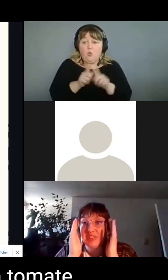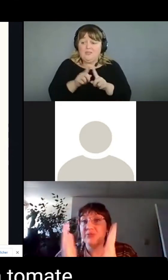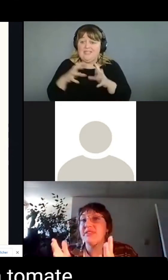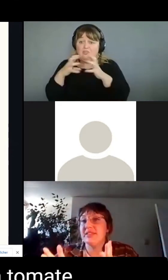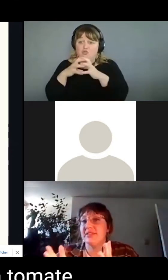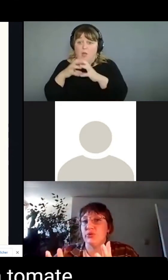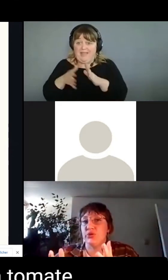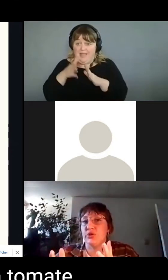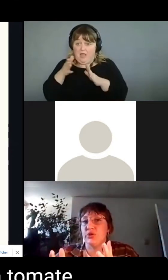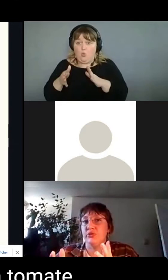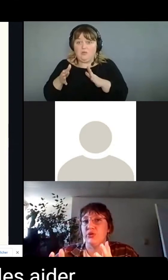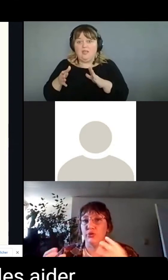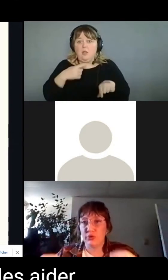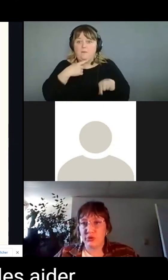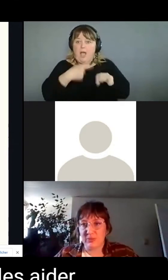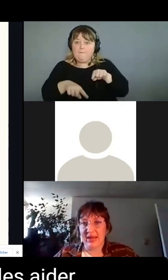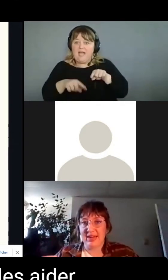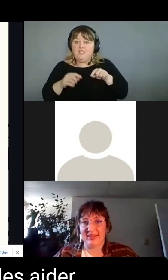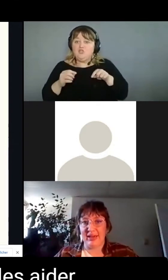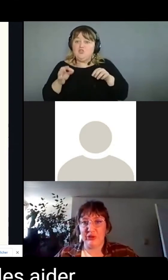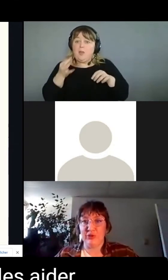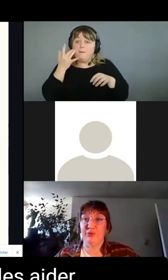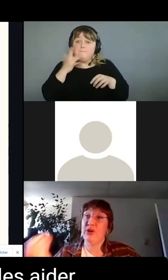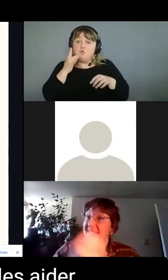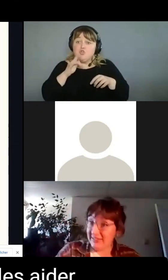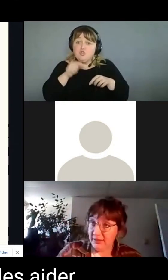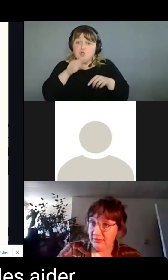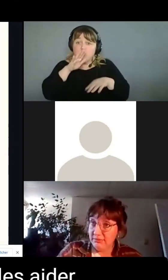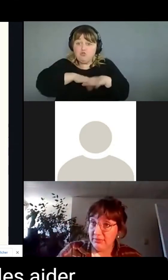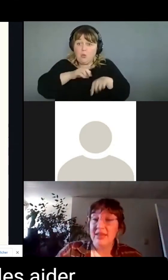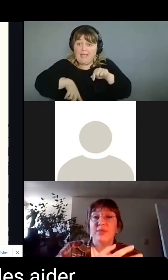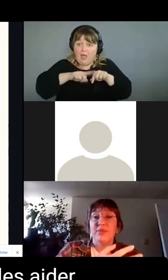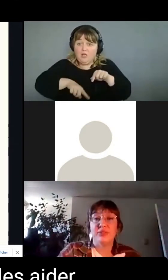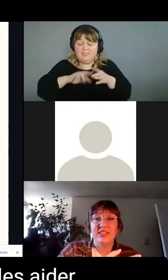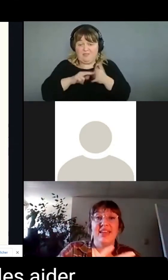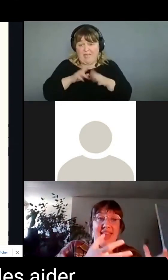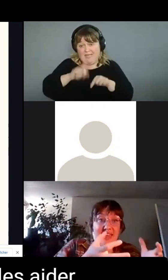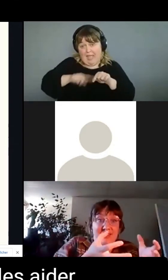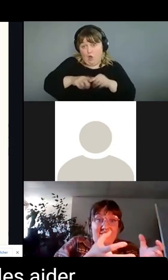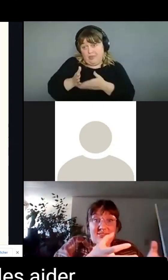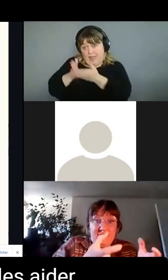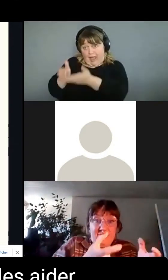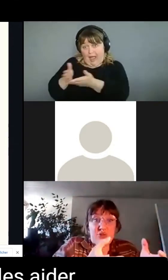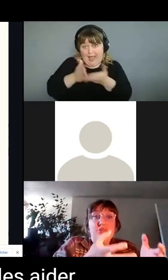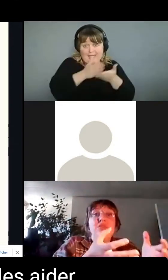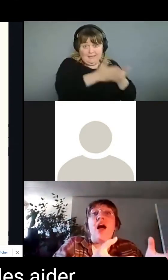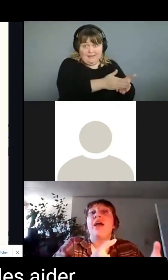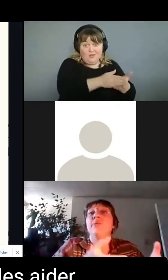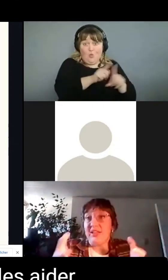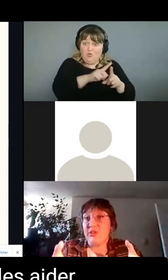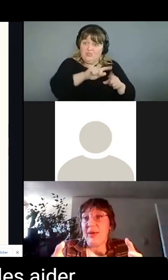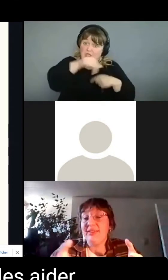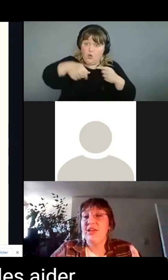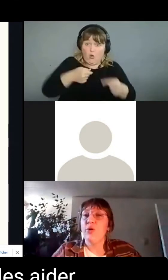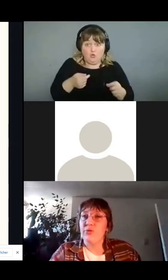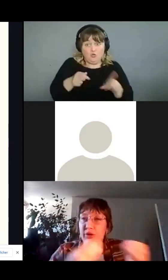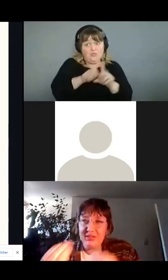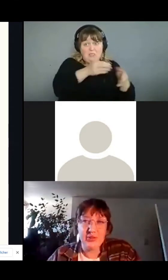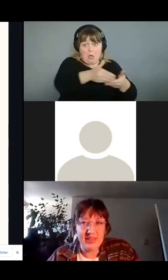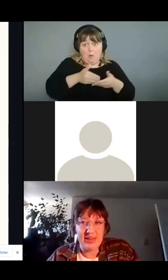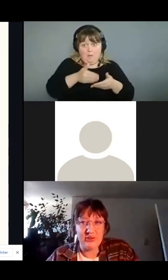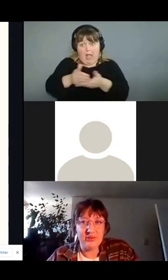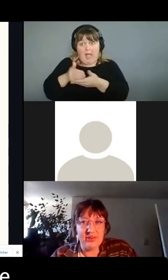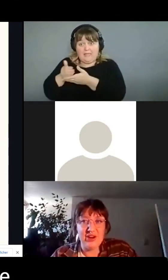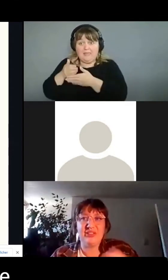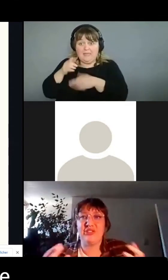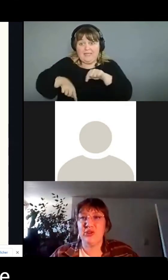peut vous éviter ces mouches-là. Donc, non seulement la carotte va les aider, mais aussi ceux-là, là, l'ail puis la tomate, vont aider